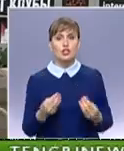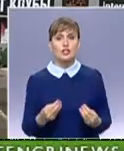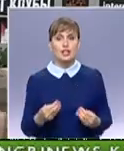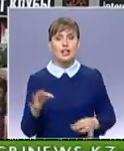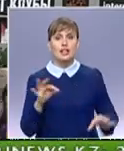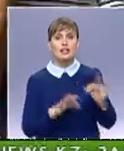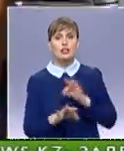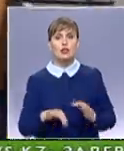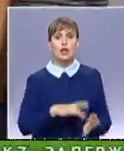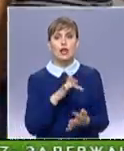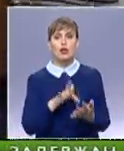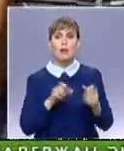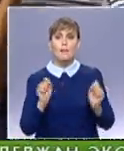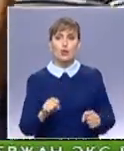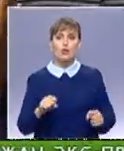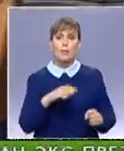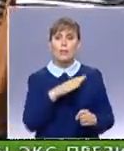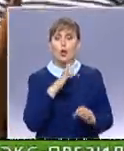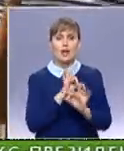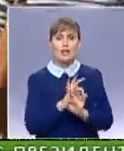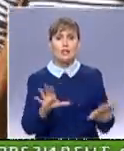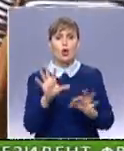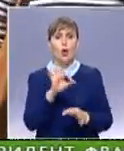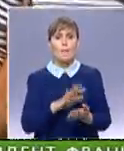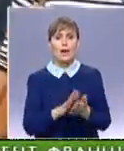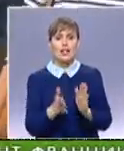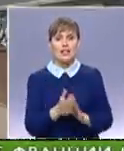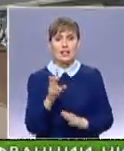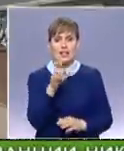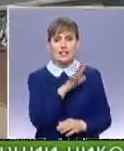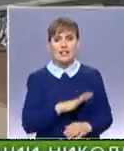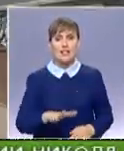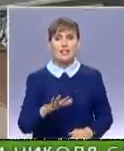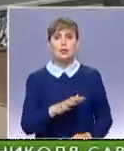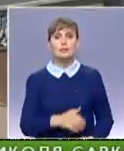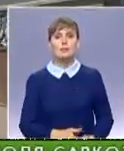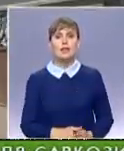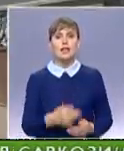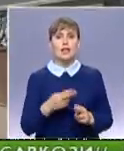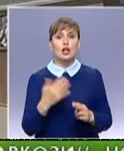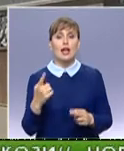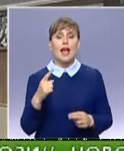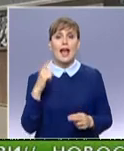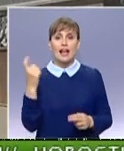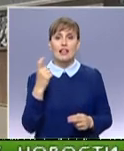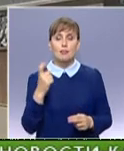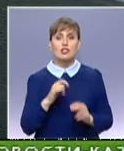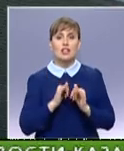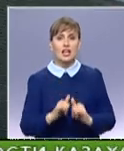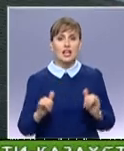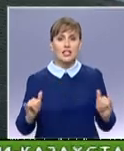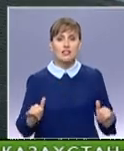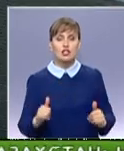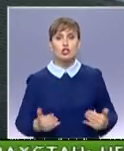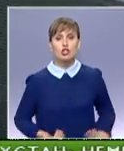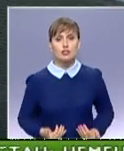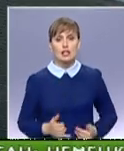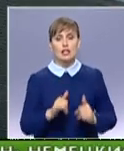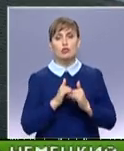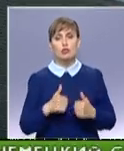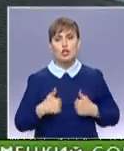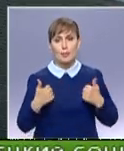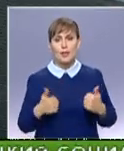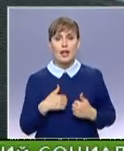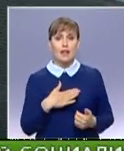архитектура городов может многое рассказать о положении страны, ее экономическом развитии, взглядах жителей, устремлениях.